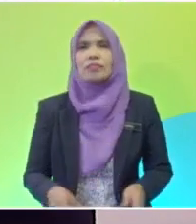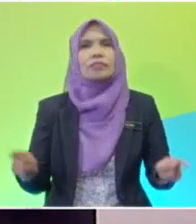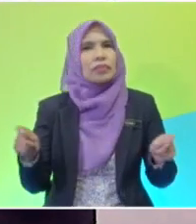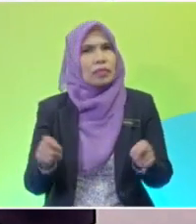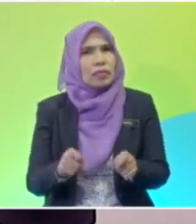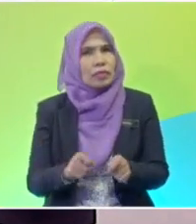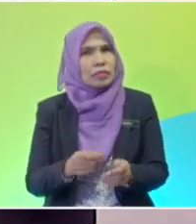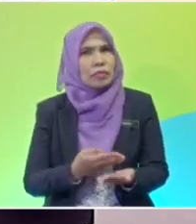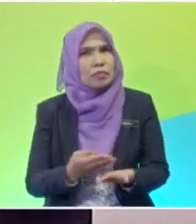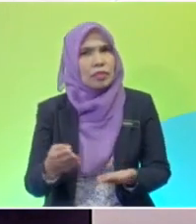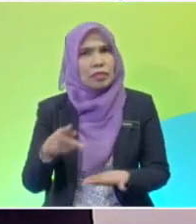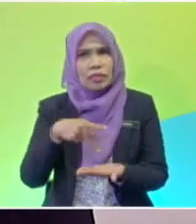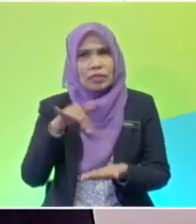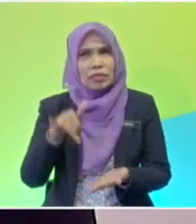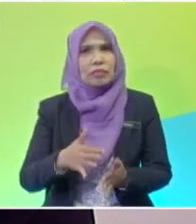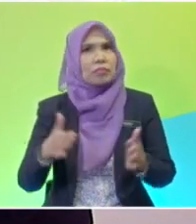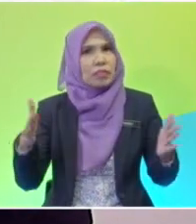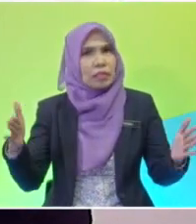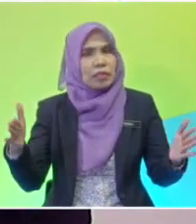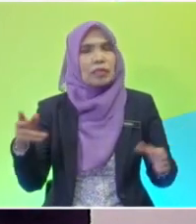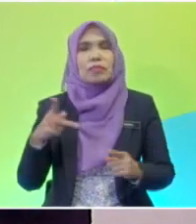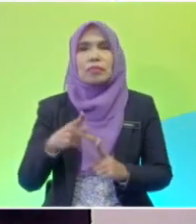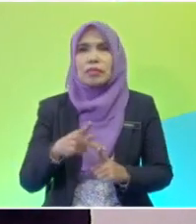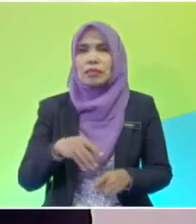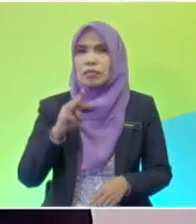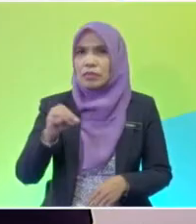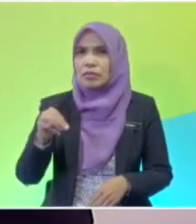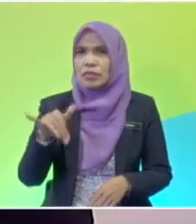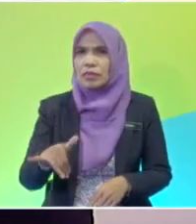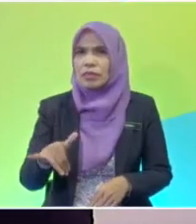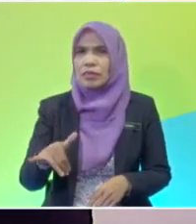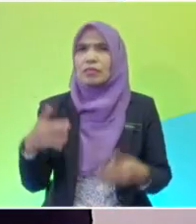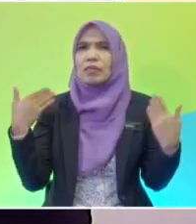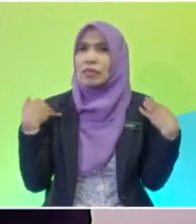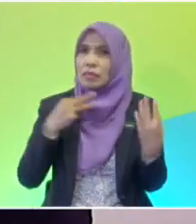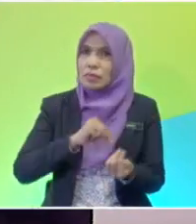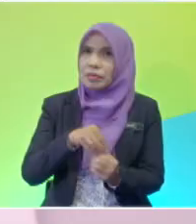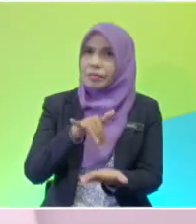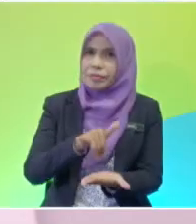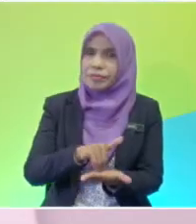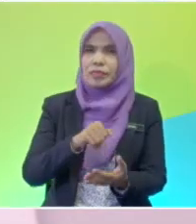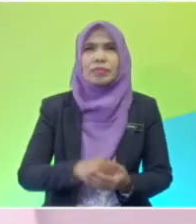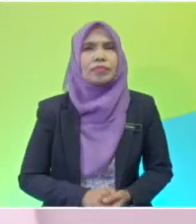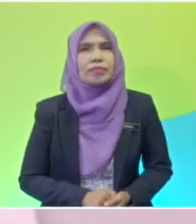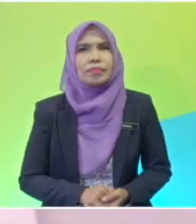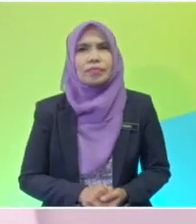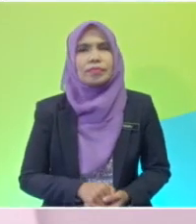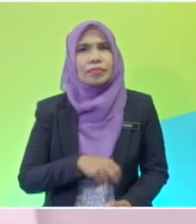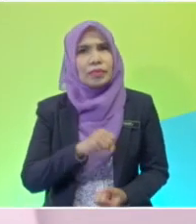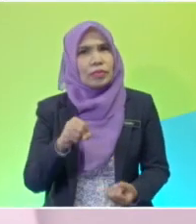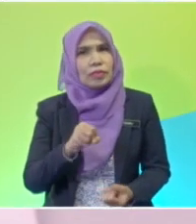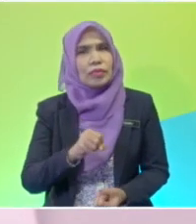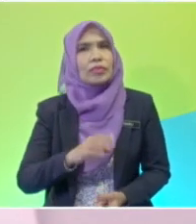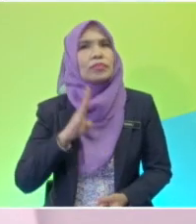menghadapi masalah sebab situasi sebegini sebenarnya situasi biasa berlaku dalam kalanganmu di sekolah